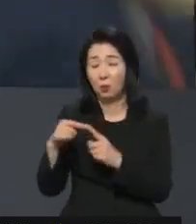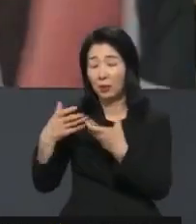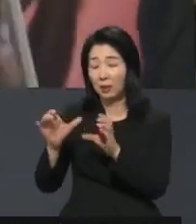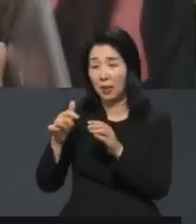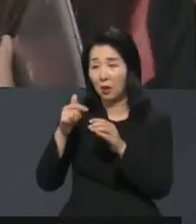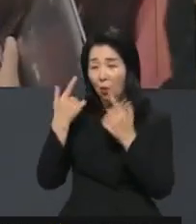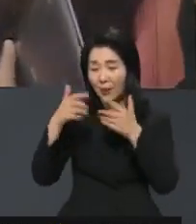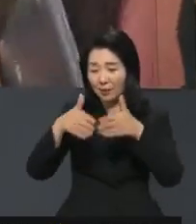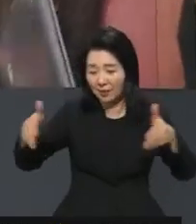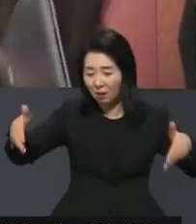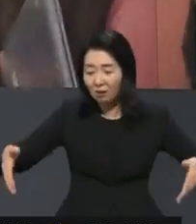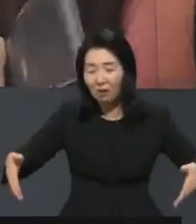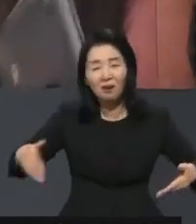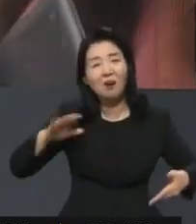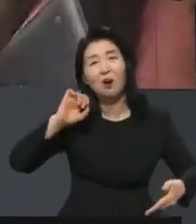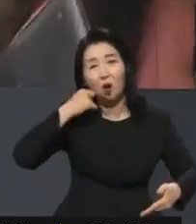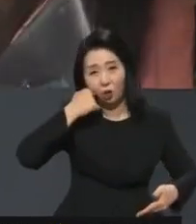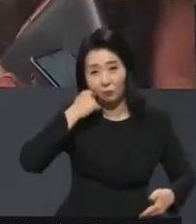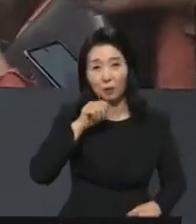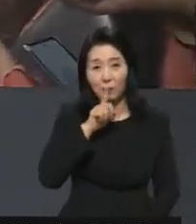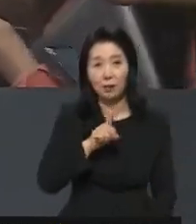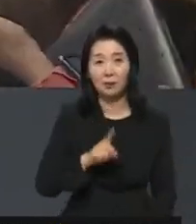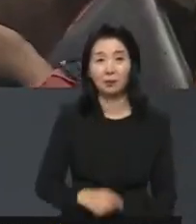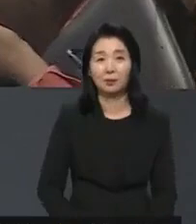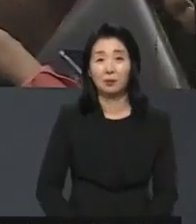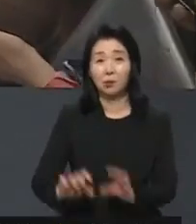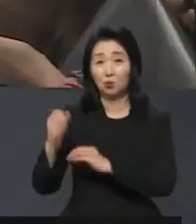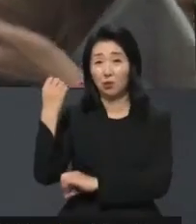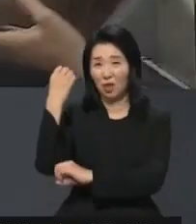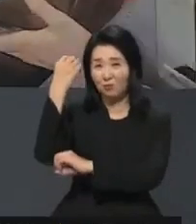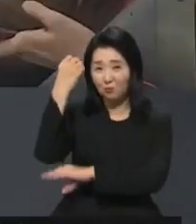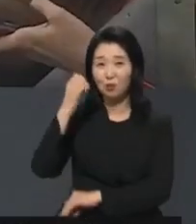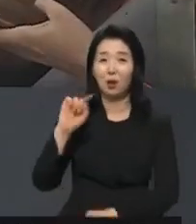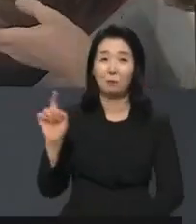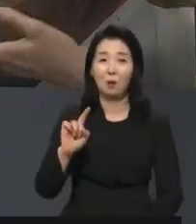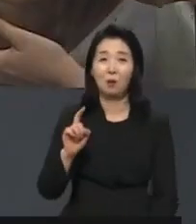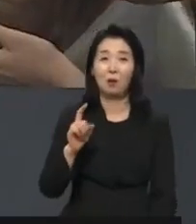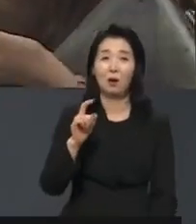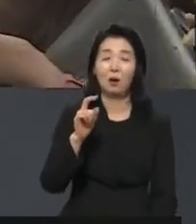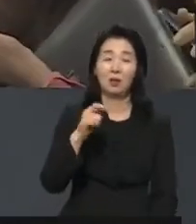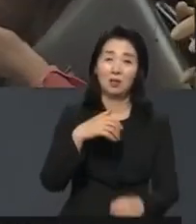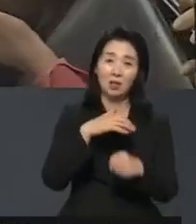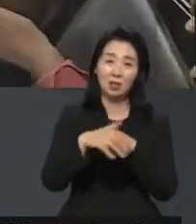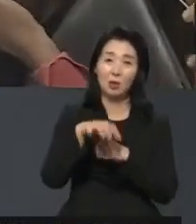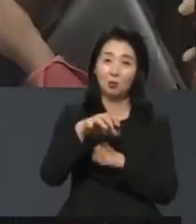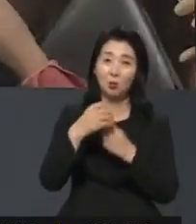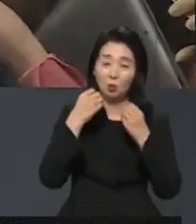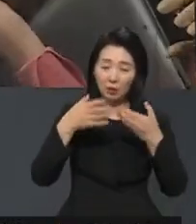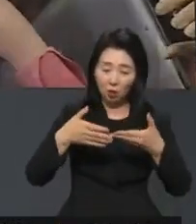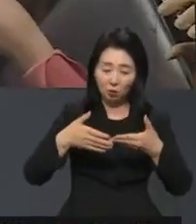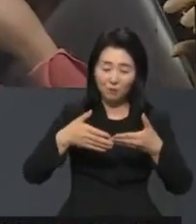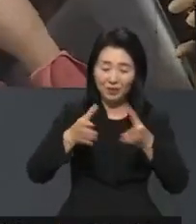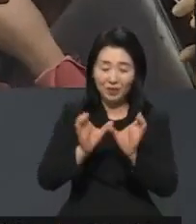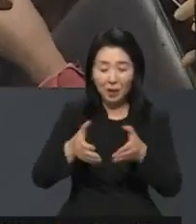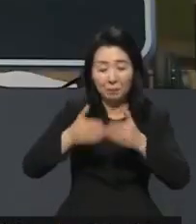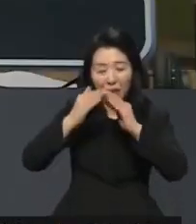선을 긋기가 어려울 거다 이런 주장도 나왔는데요. 국민의힘의 뿌리라고 할 수 있는 TK 신당설을